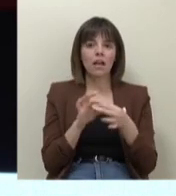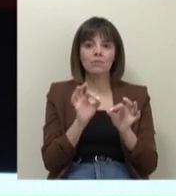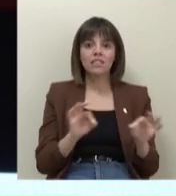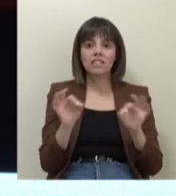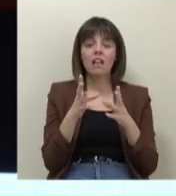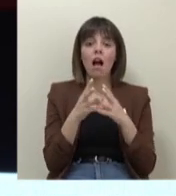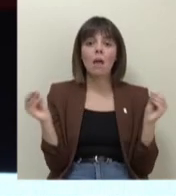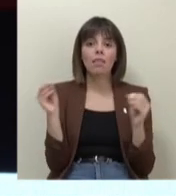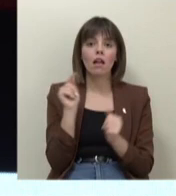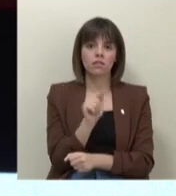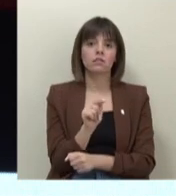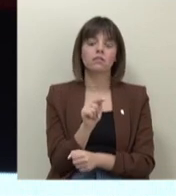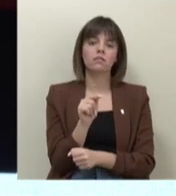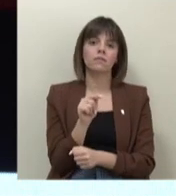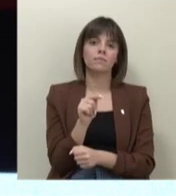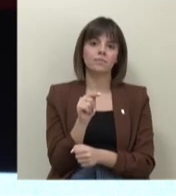bağımsızlığını da kaybeder.